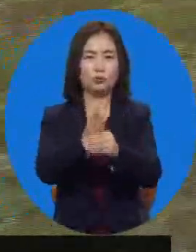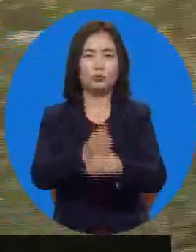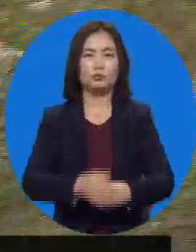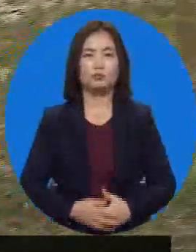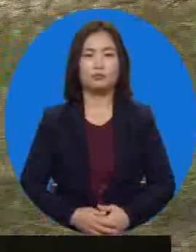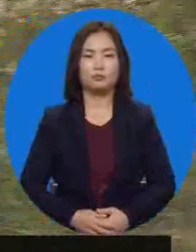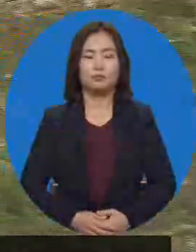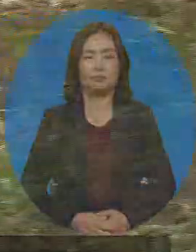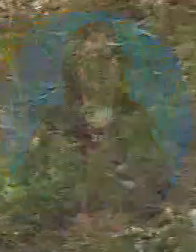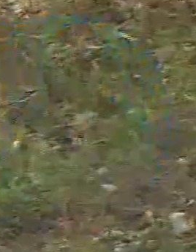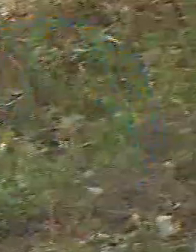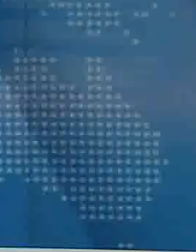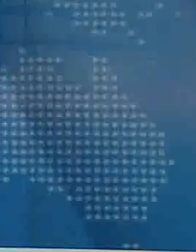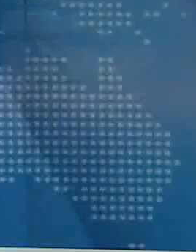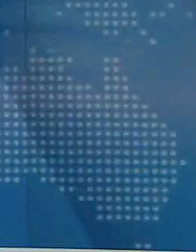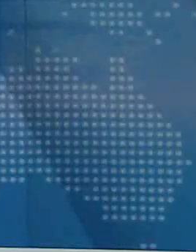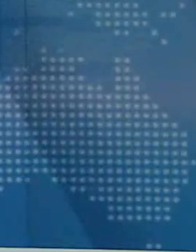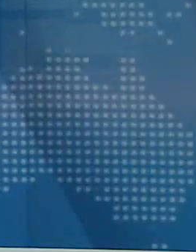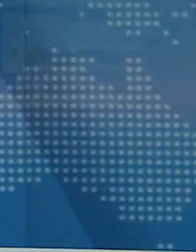있습니다